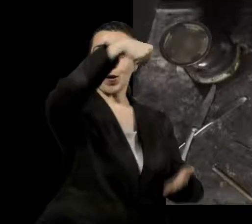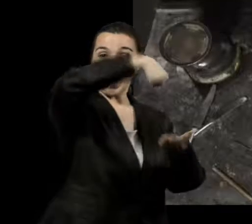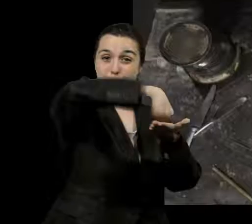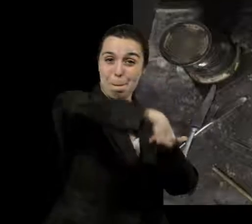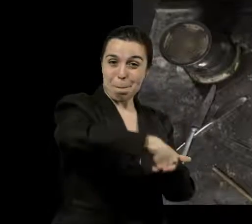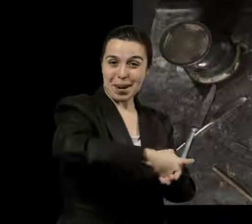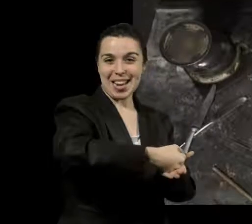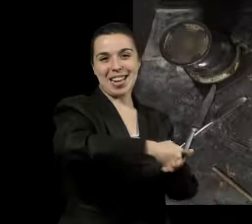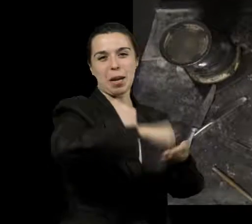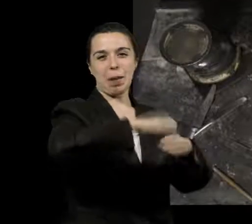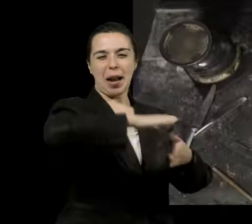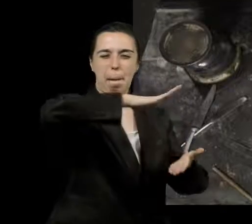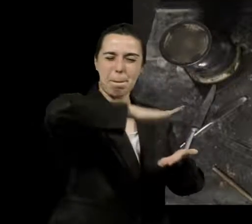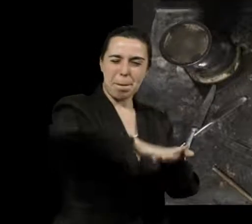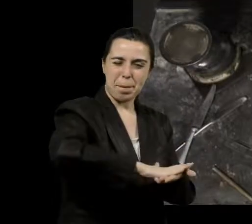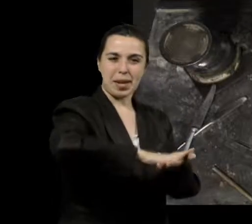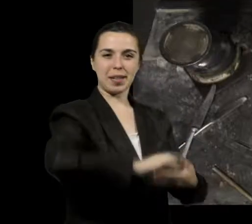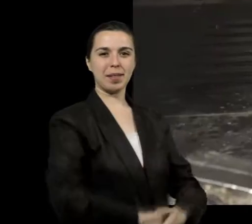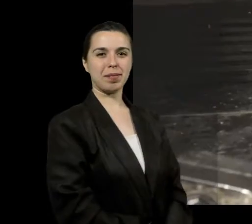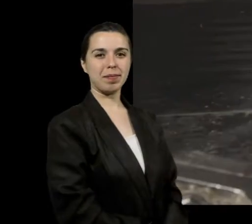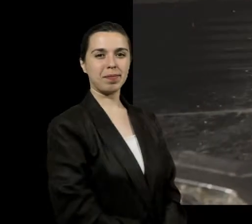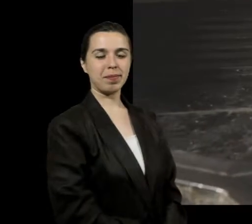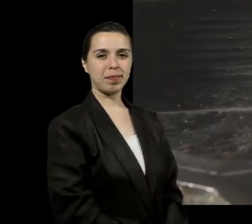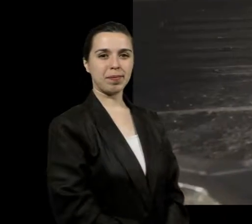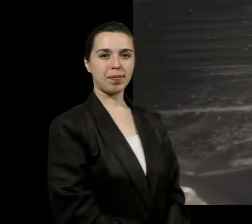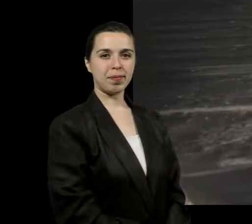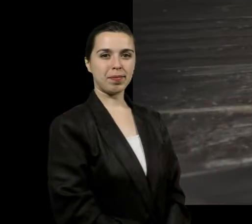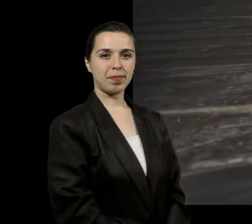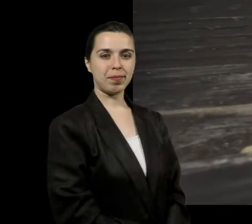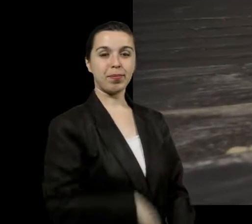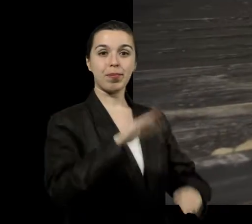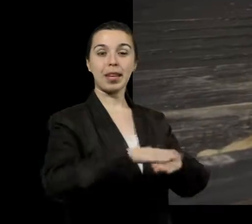També necessitem la premsa per exercir pressió.